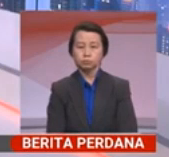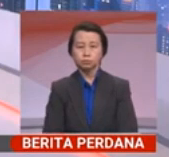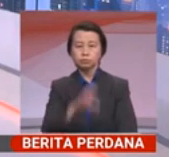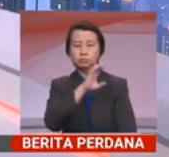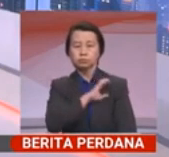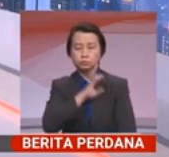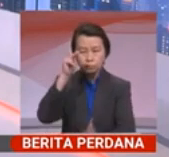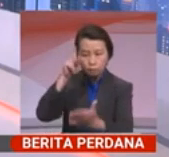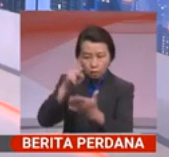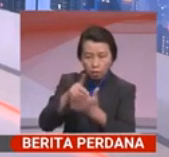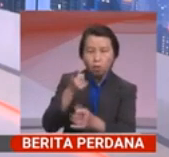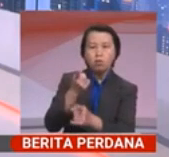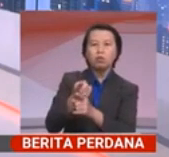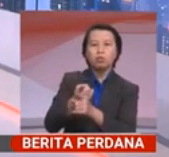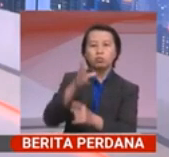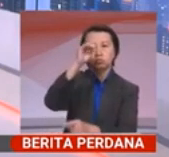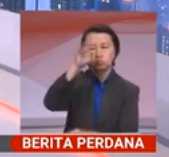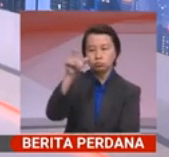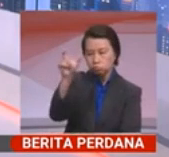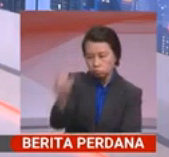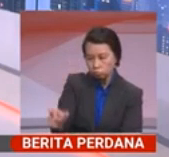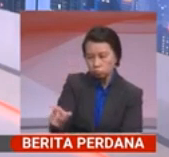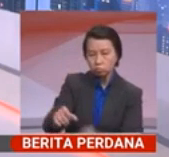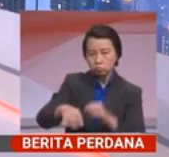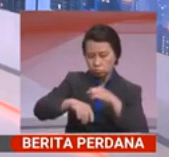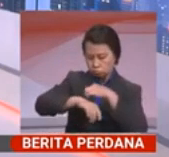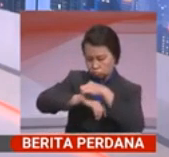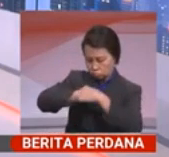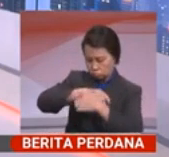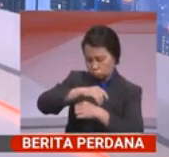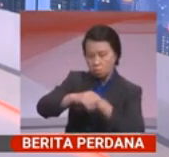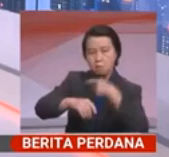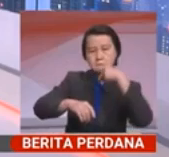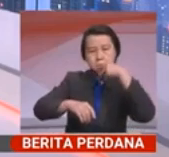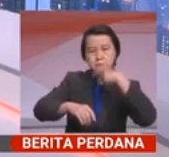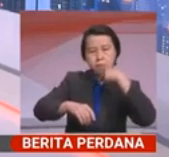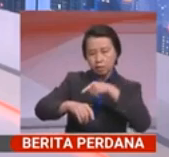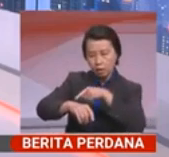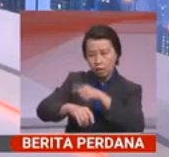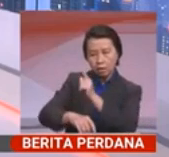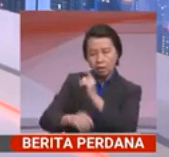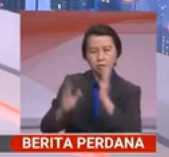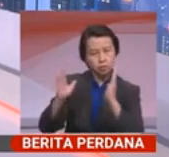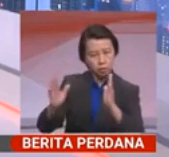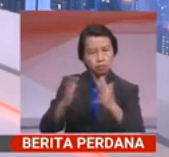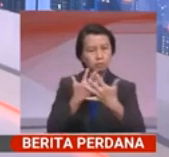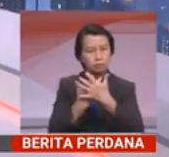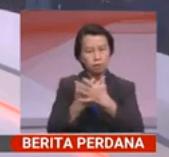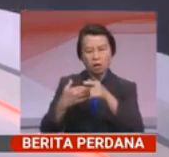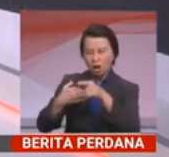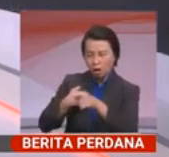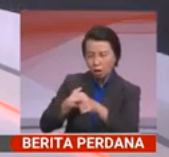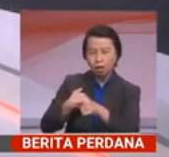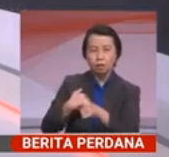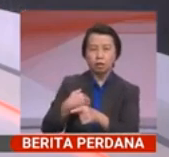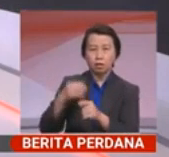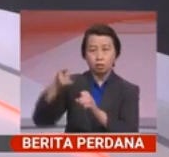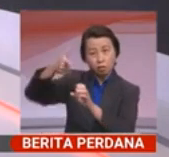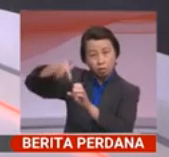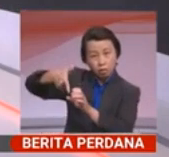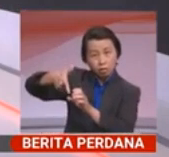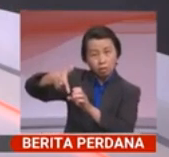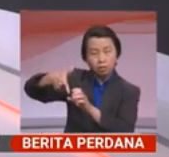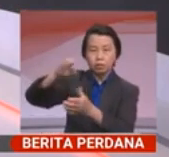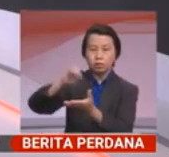Polis mengenal pasti seorang lelaki yang memakai gelang merah jambu dipercayai dalam tempoh kuarantin berada di sebuah stesen minyak